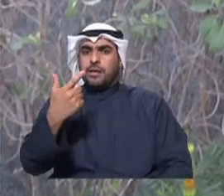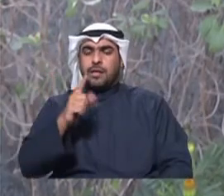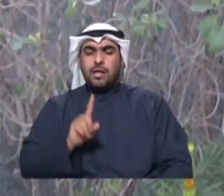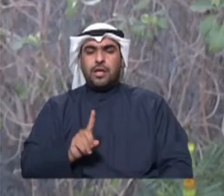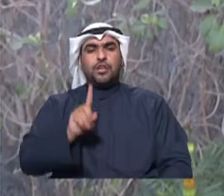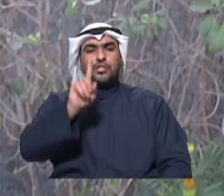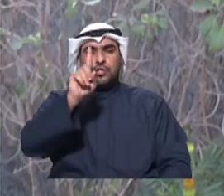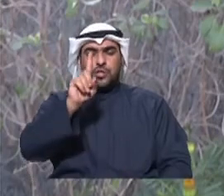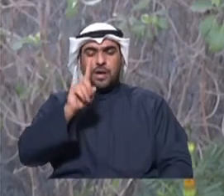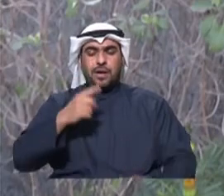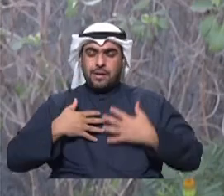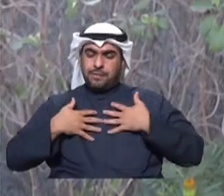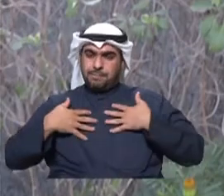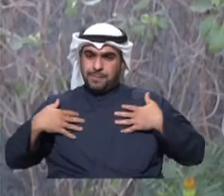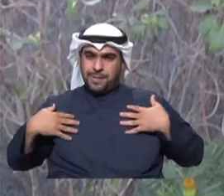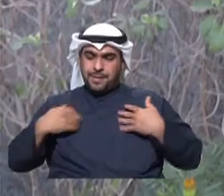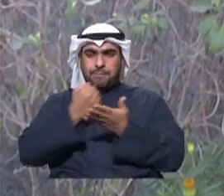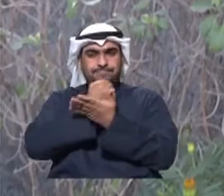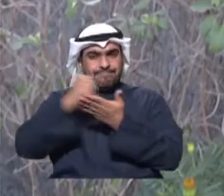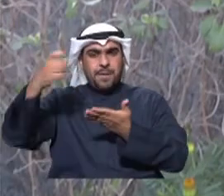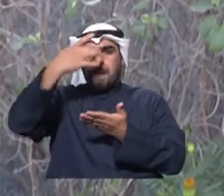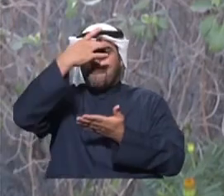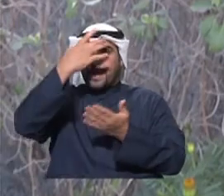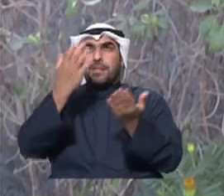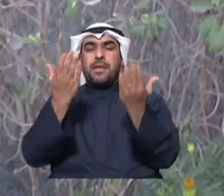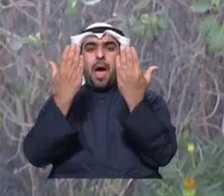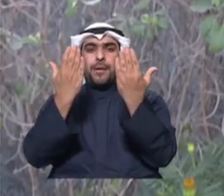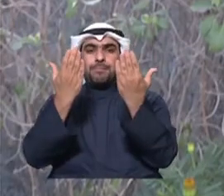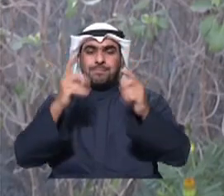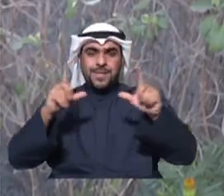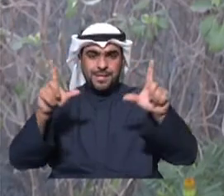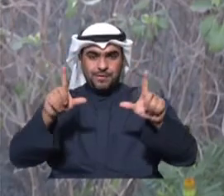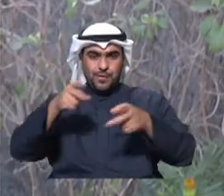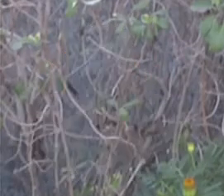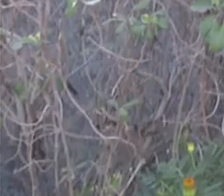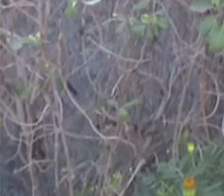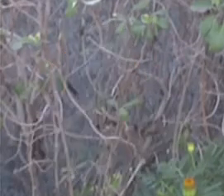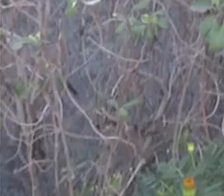النهاية للوباء. لما أبو علاوي، تلفزيون دولة الكويت.